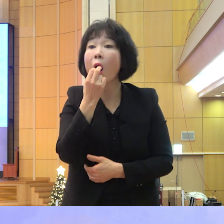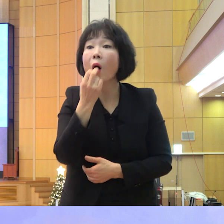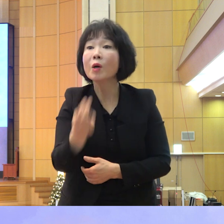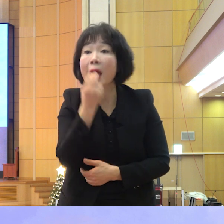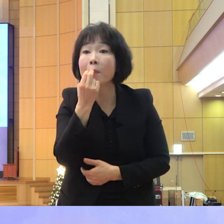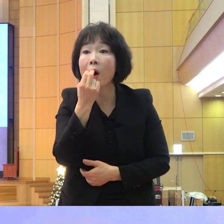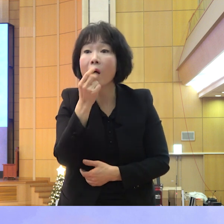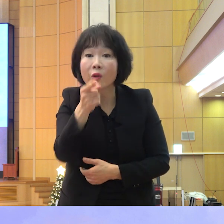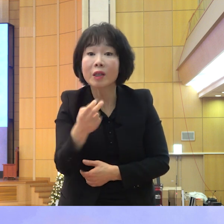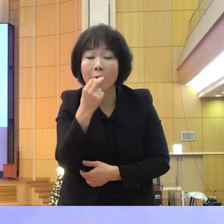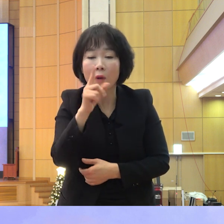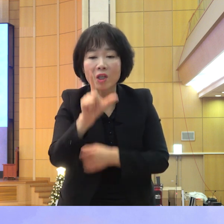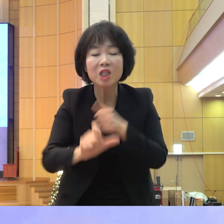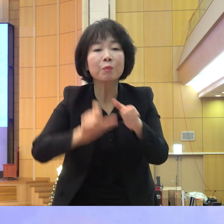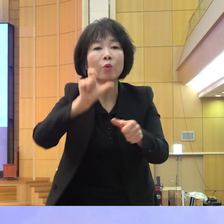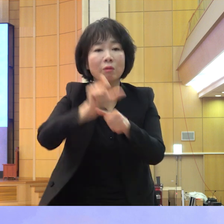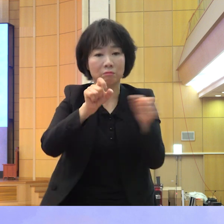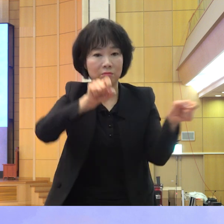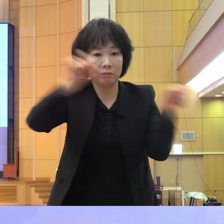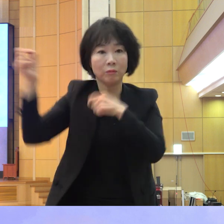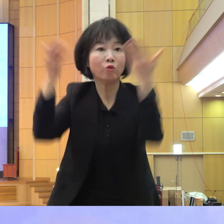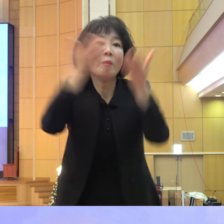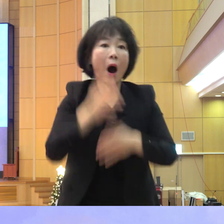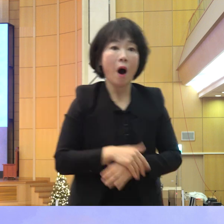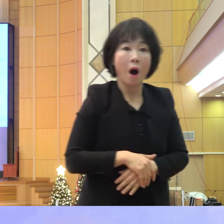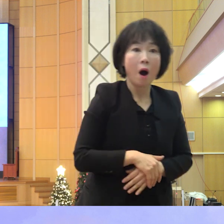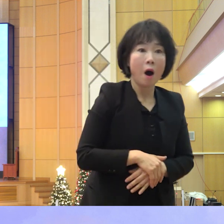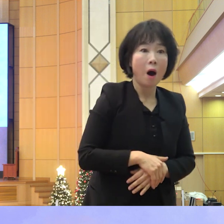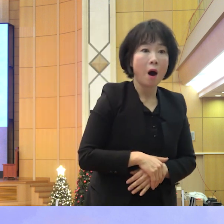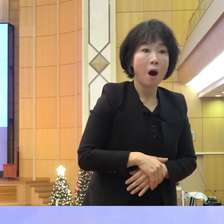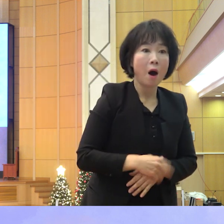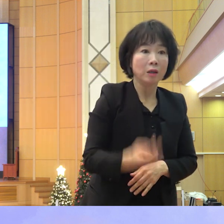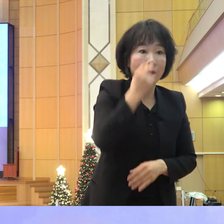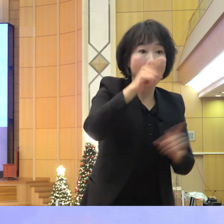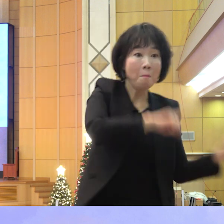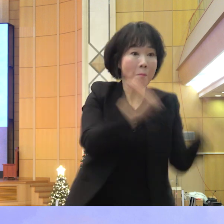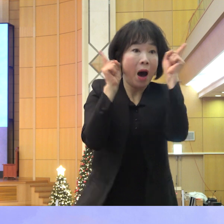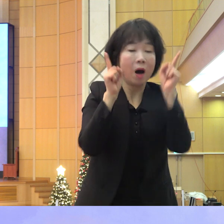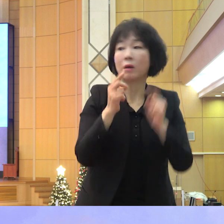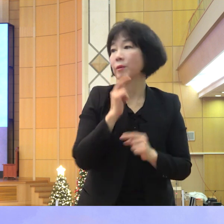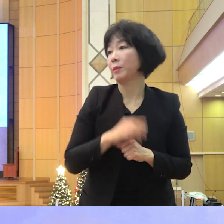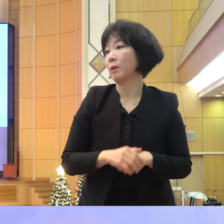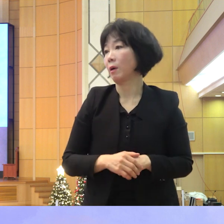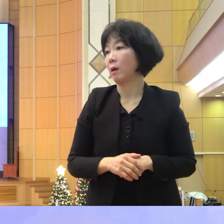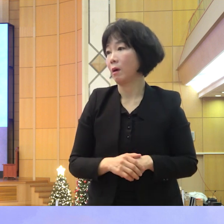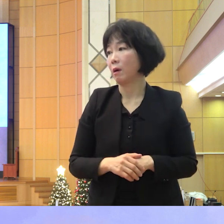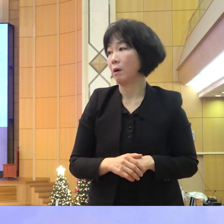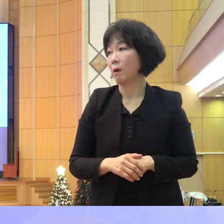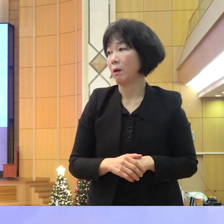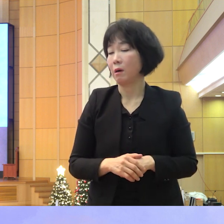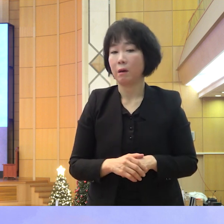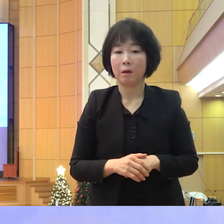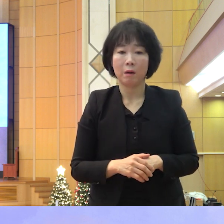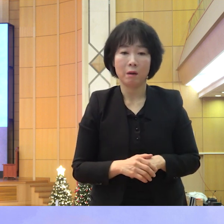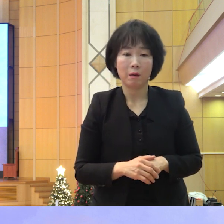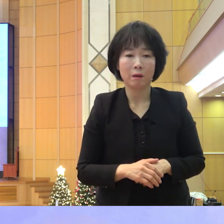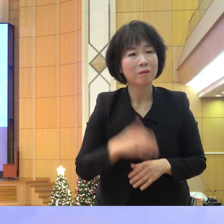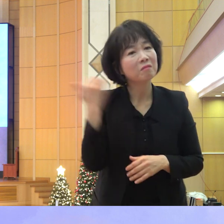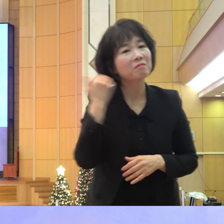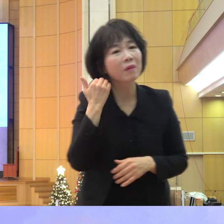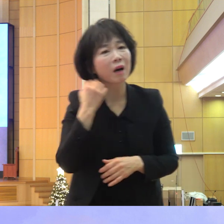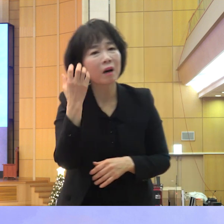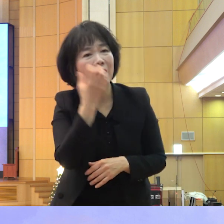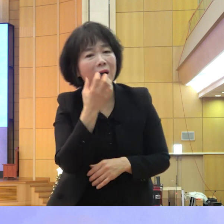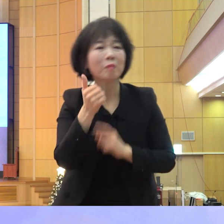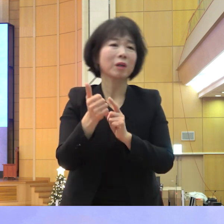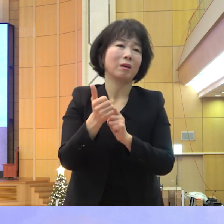더하고. 어떤 사람은 죽을 병 걸렸을 때 6개월만 살게 해달라는 사람이 있는데 왜 그러냐 그랬더니 우리 딸